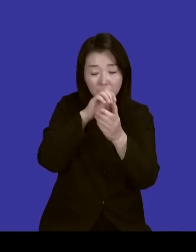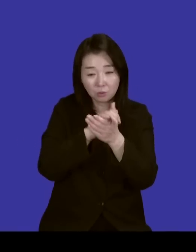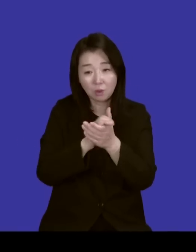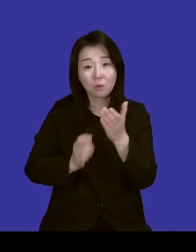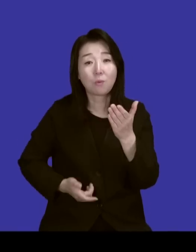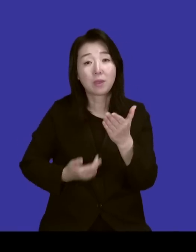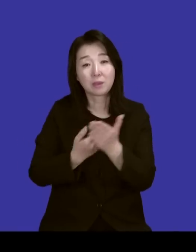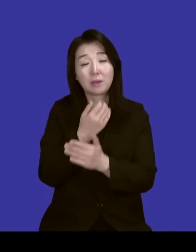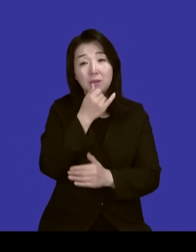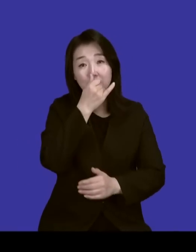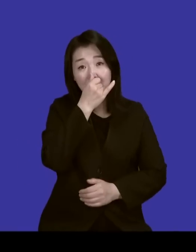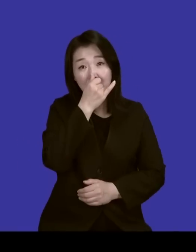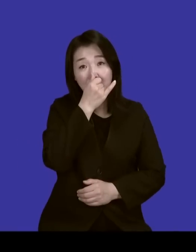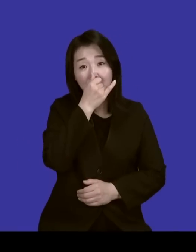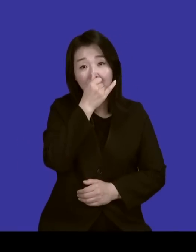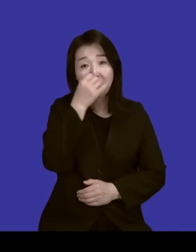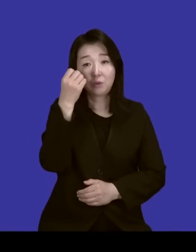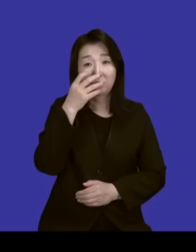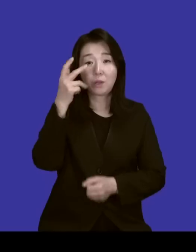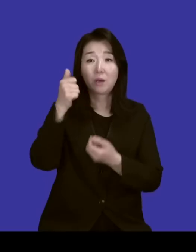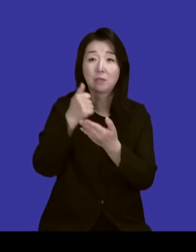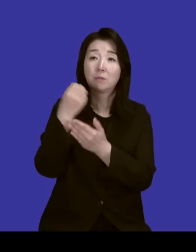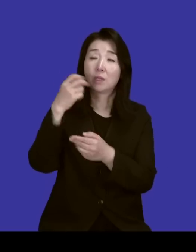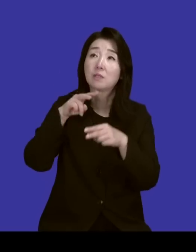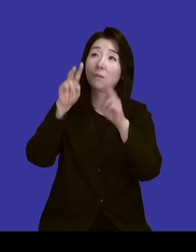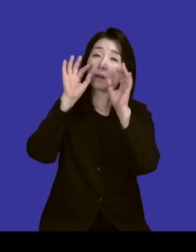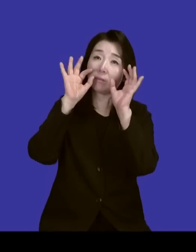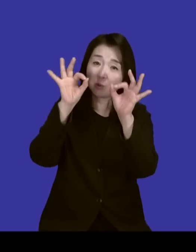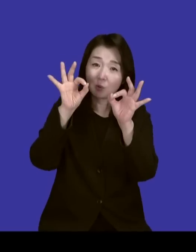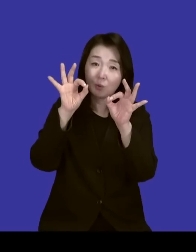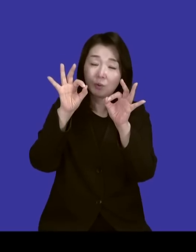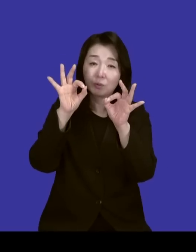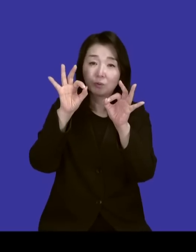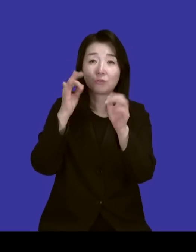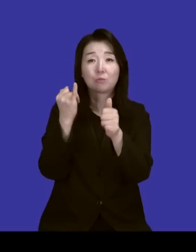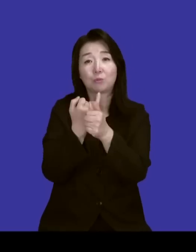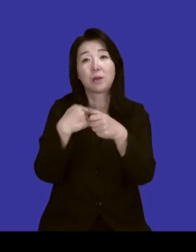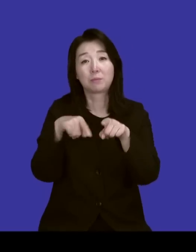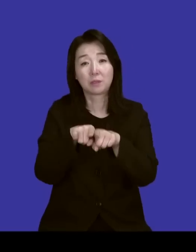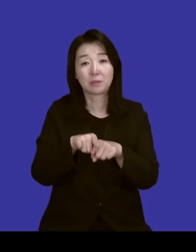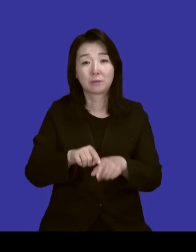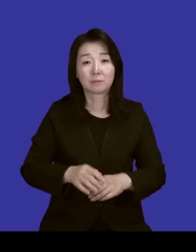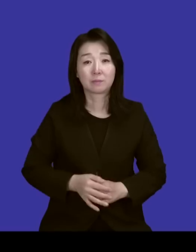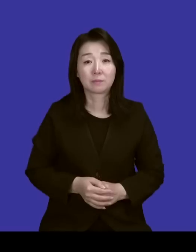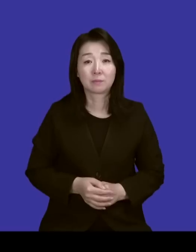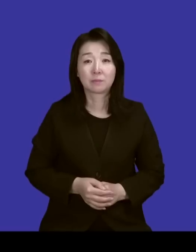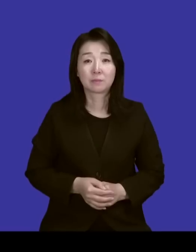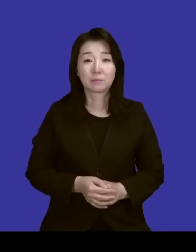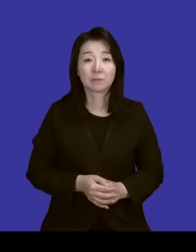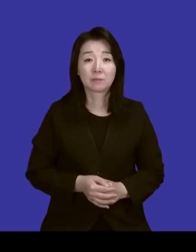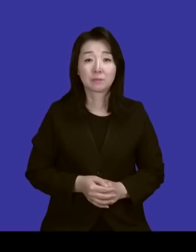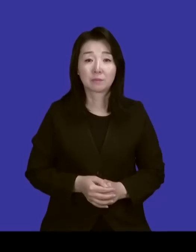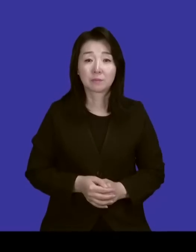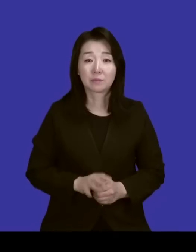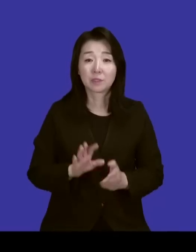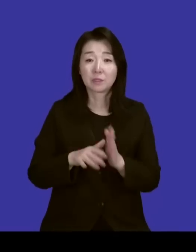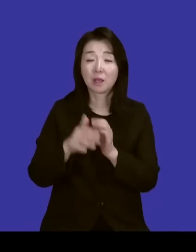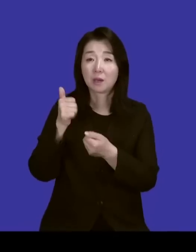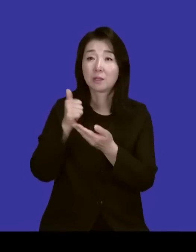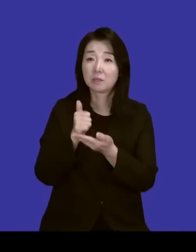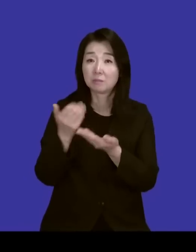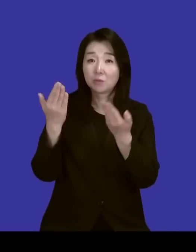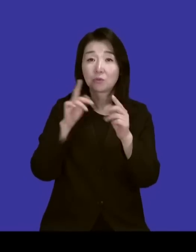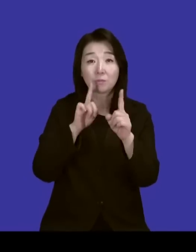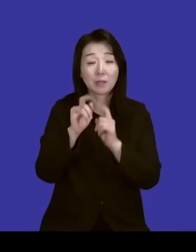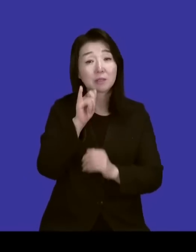기도하고 회개하고 하나님 다시 바라보고 제 아내와 함께 둘이서. 네. 그때 하나님께서 특별히 주셨던